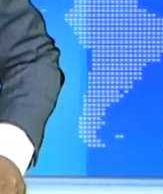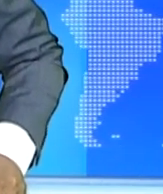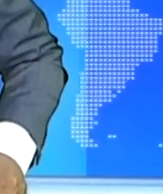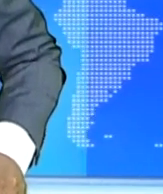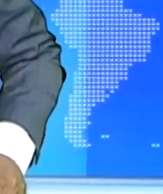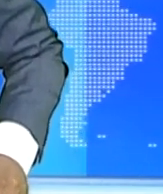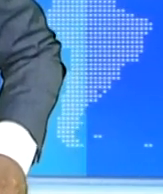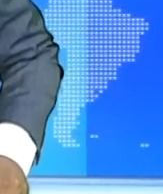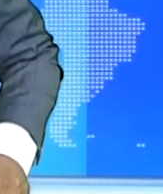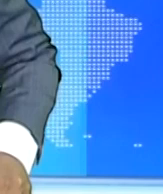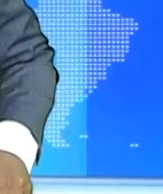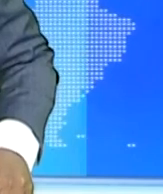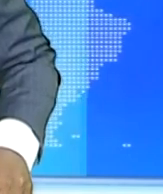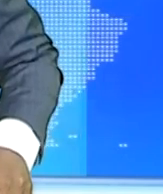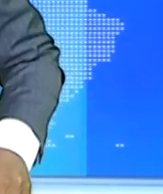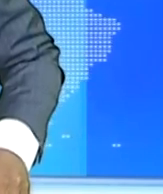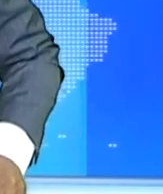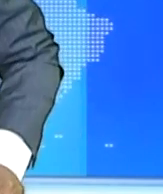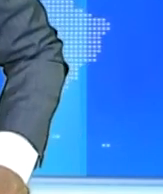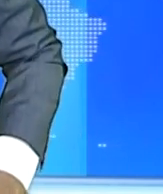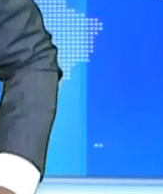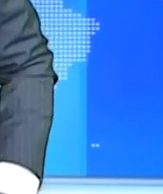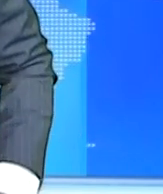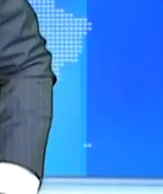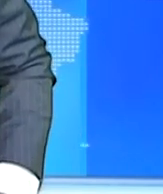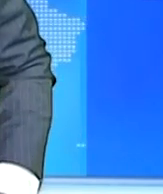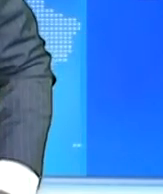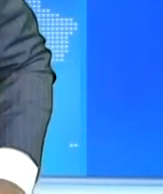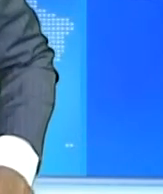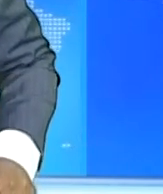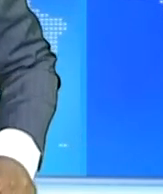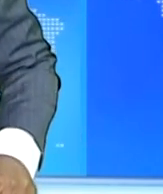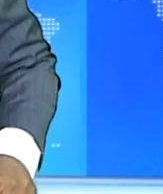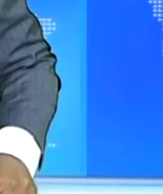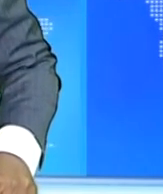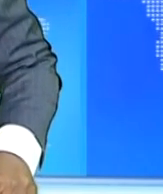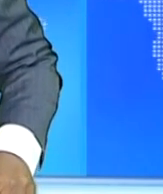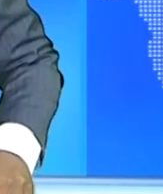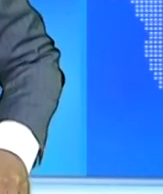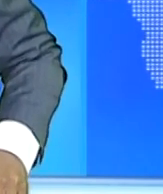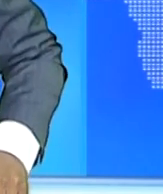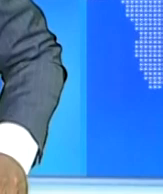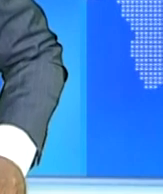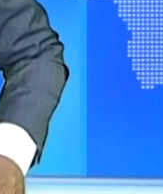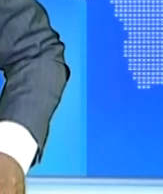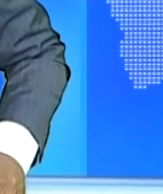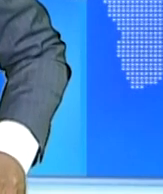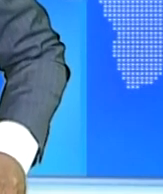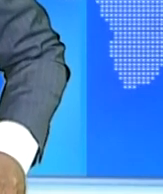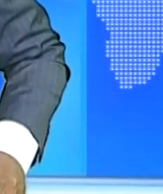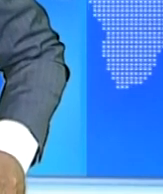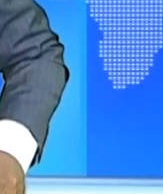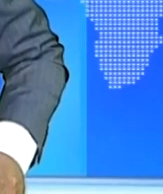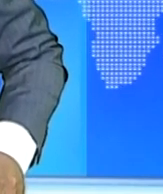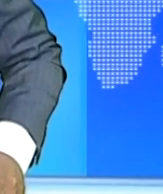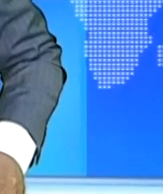Il faut s'attendre à des embouteillages dans cette partie de la capitale. Mais alors, où en est-on avec les travaux de construction de la nouvelle